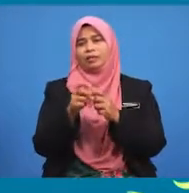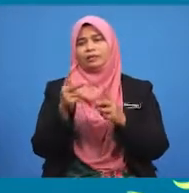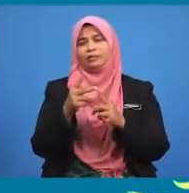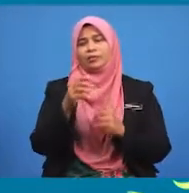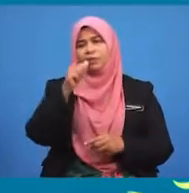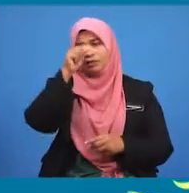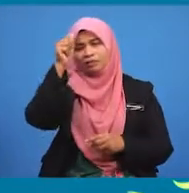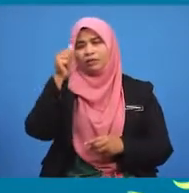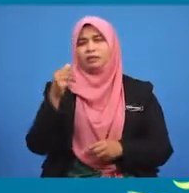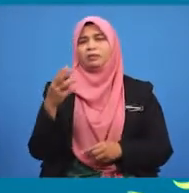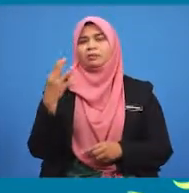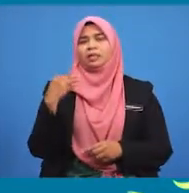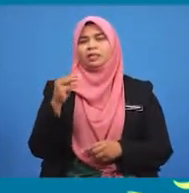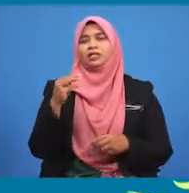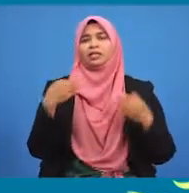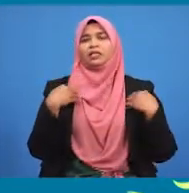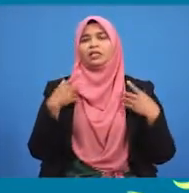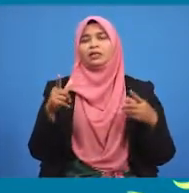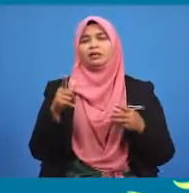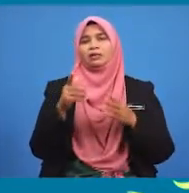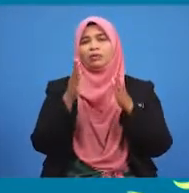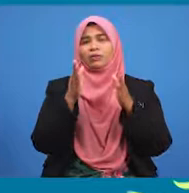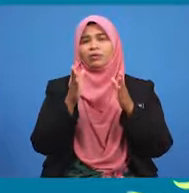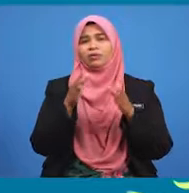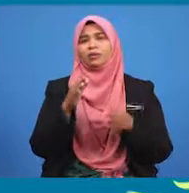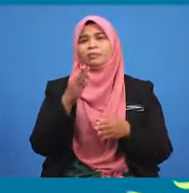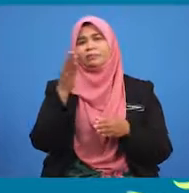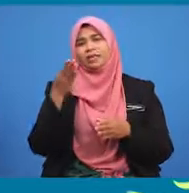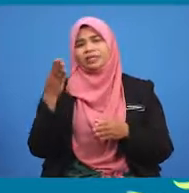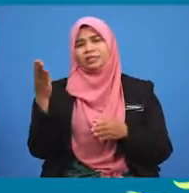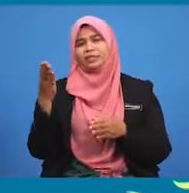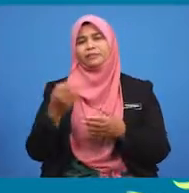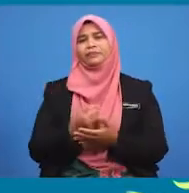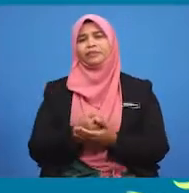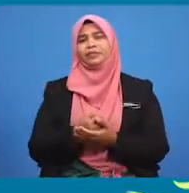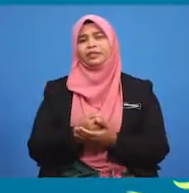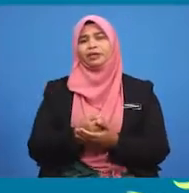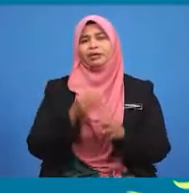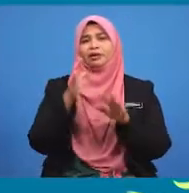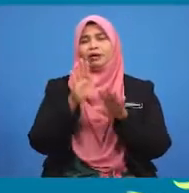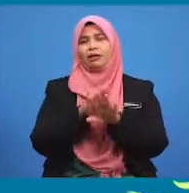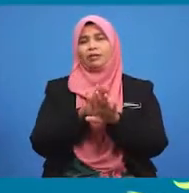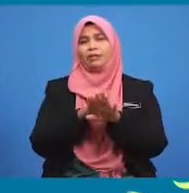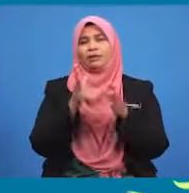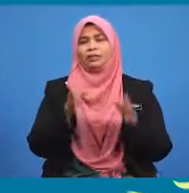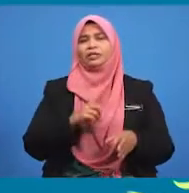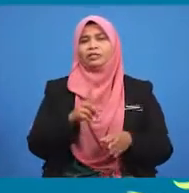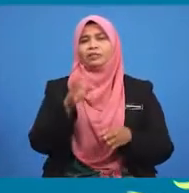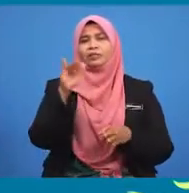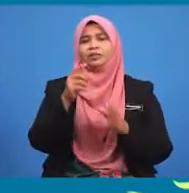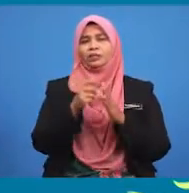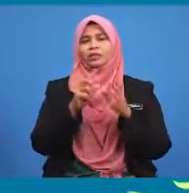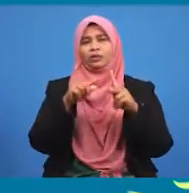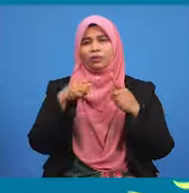kecintaan kepada Allah Subhanahu wa taala. Mereka adalah daripada kalangan orang-orang awam. Ramai